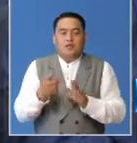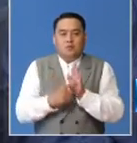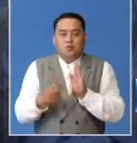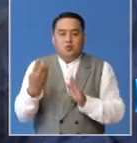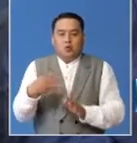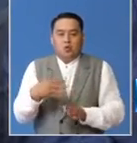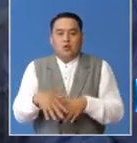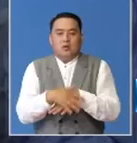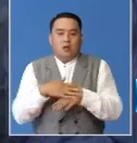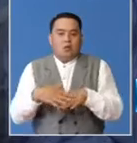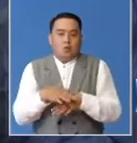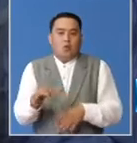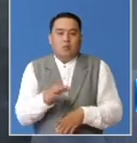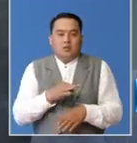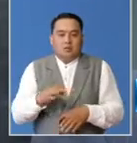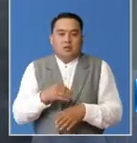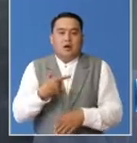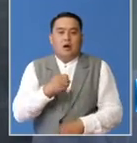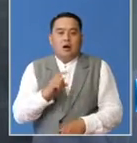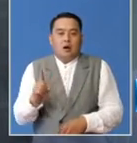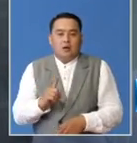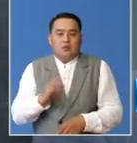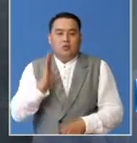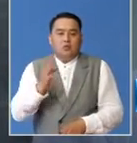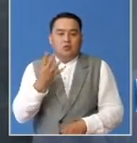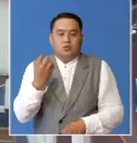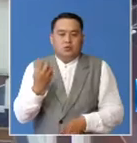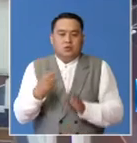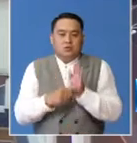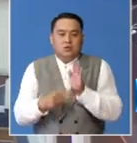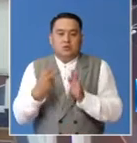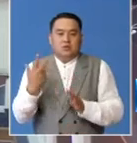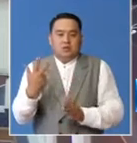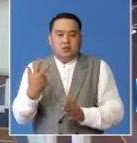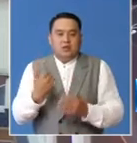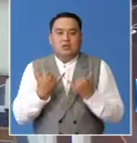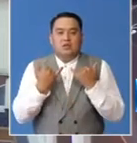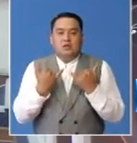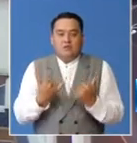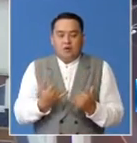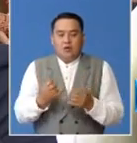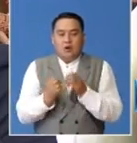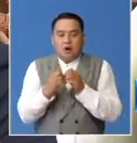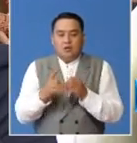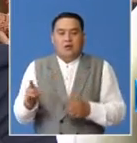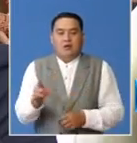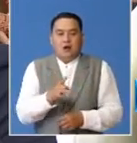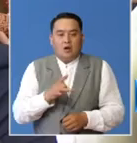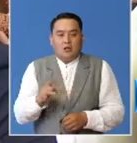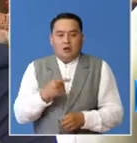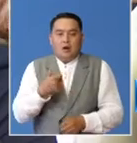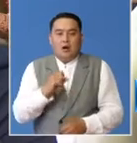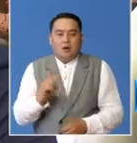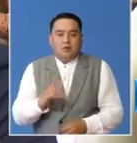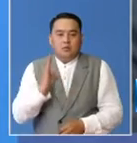740 населенных пунктов области природный газ придет в 473. На сегодняшний день в 11 районах голубым